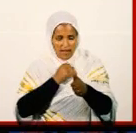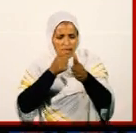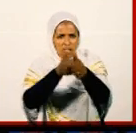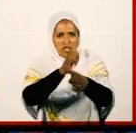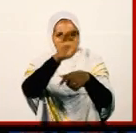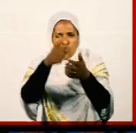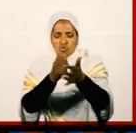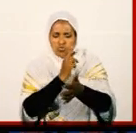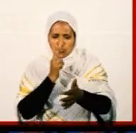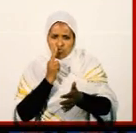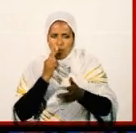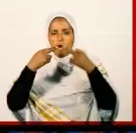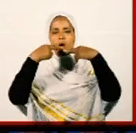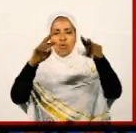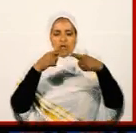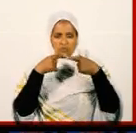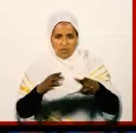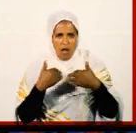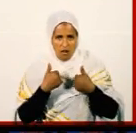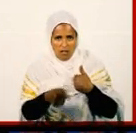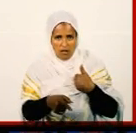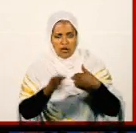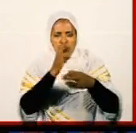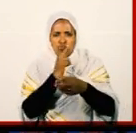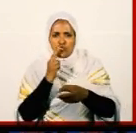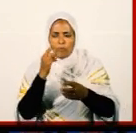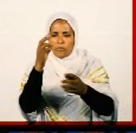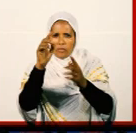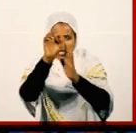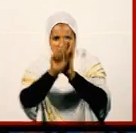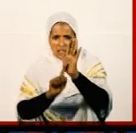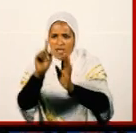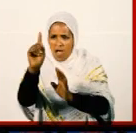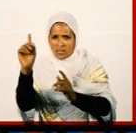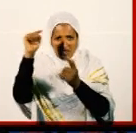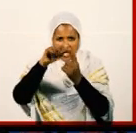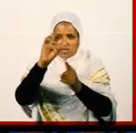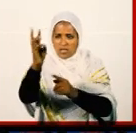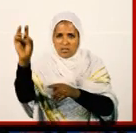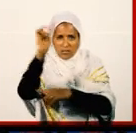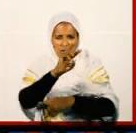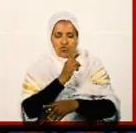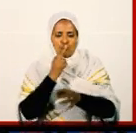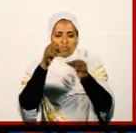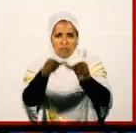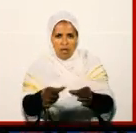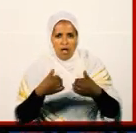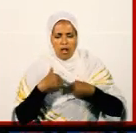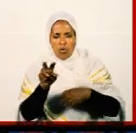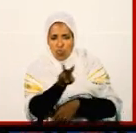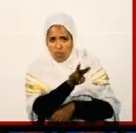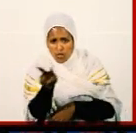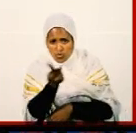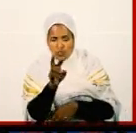ሁሉ ይህንን ጾም እንዲጾም በአዋጅ ታዘዋል። ጾሙ ከነሐሴ 1 እስከ ነሐሴ 16 ቀን ይጾማል። እንደተባለው ያው